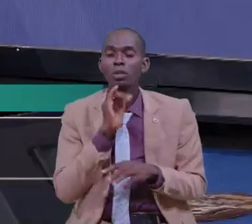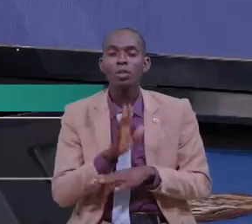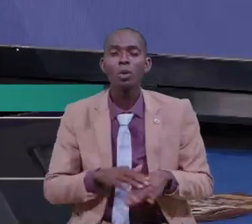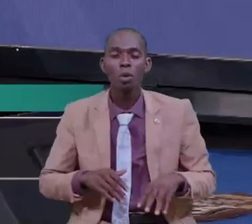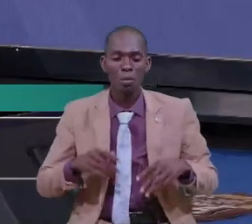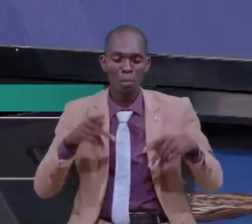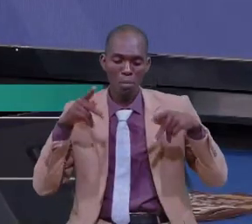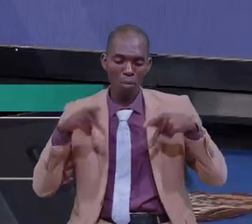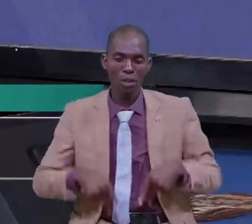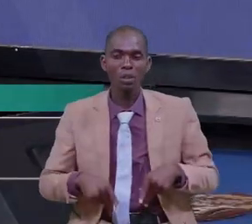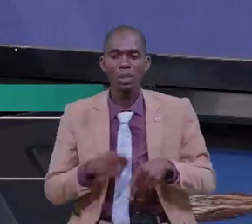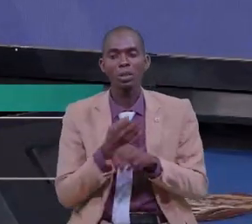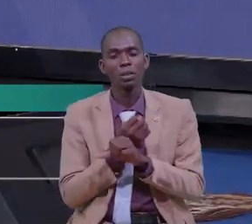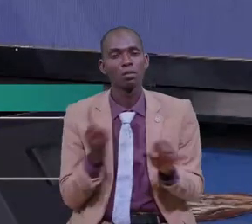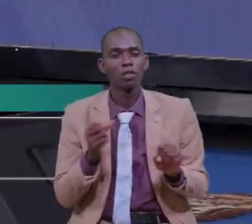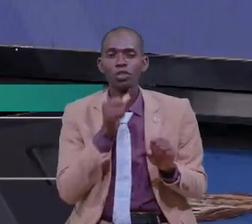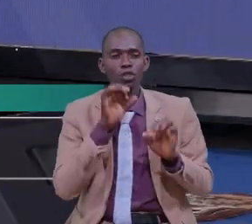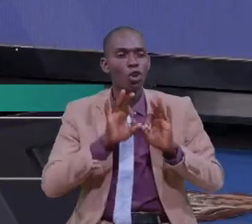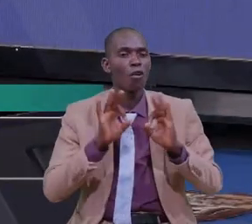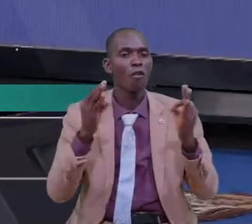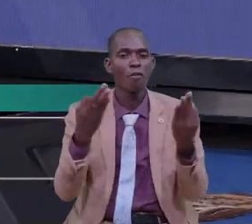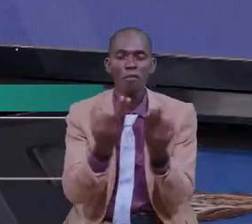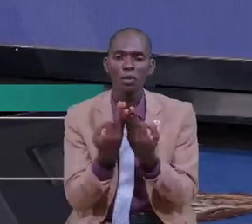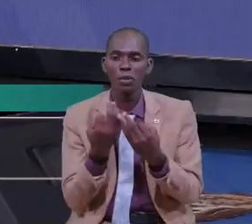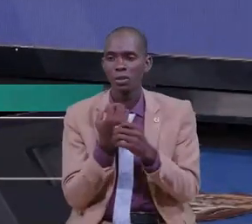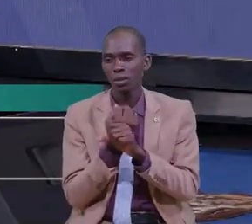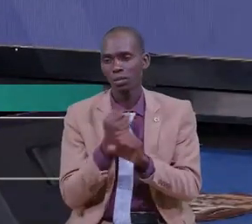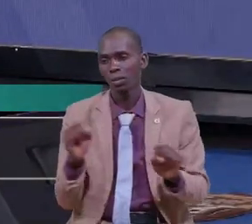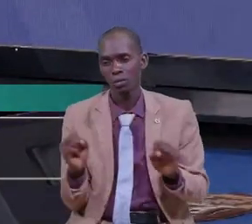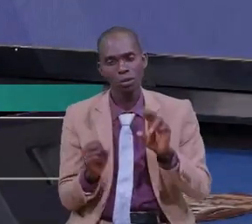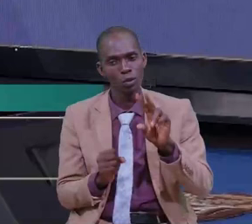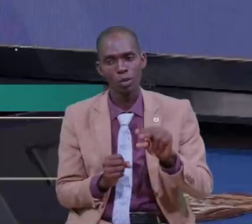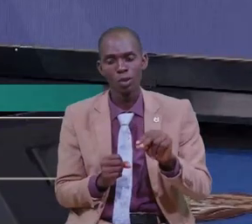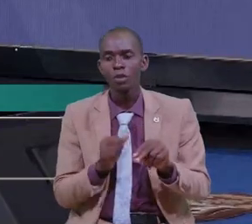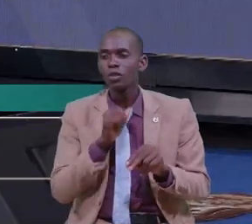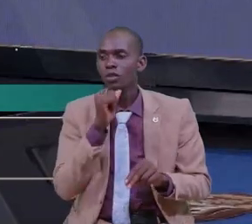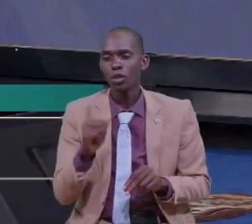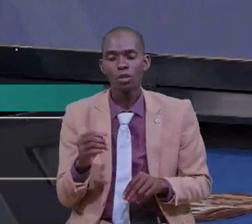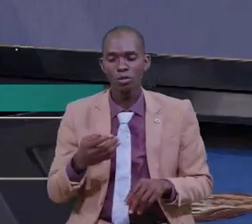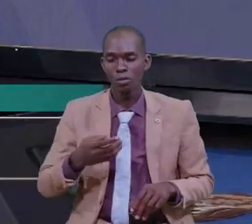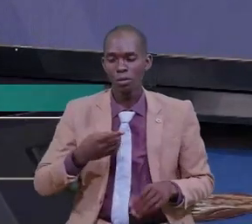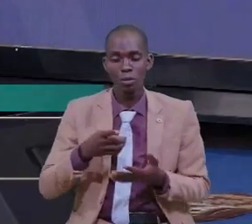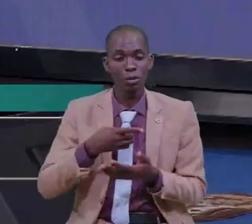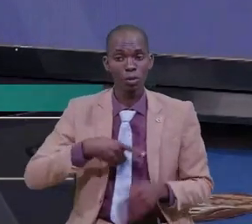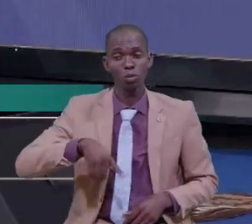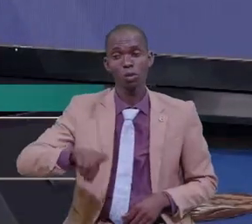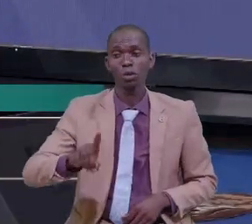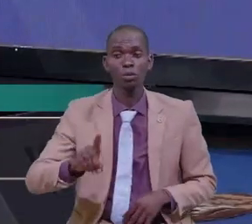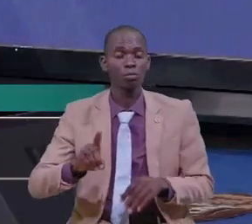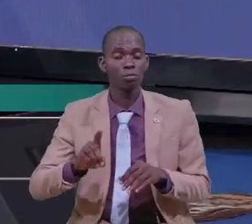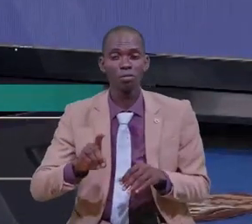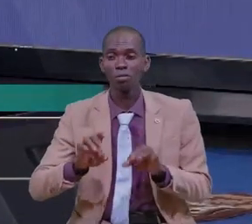salut personnel. Ce n'est pas un salut familial. Ce n'est pas un salut